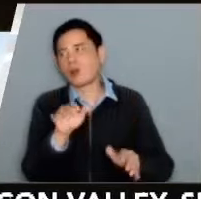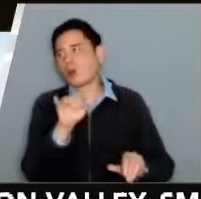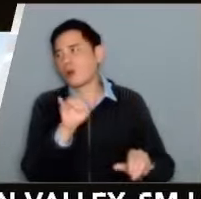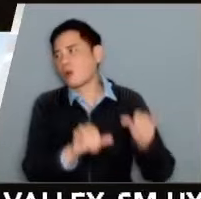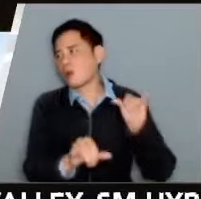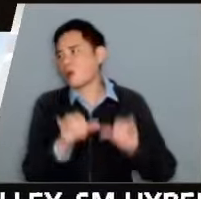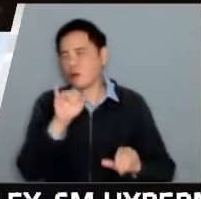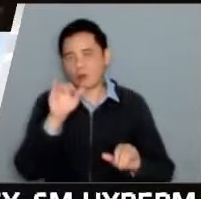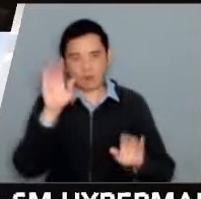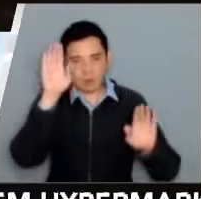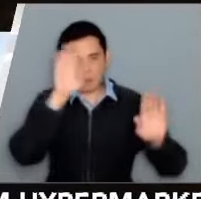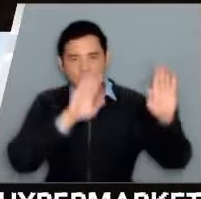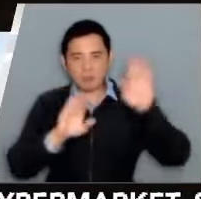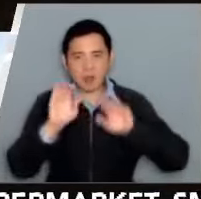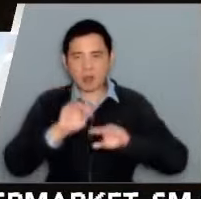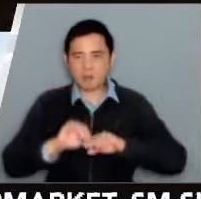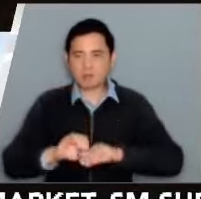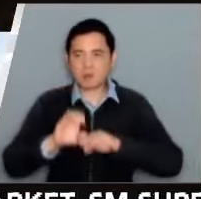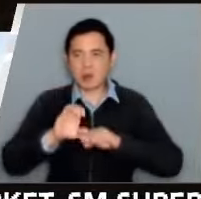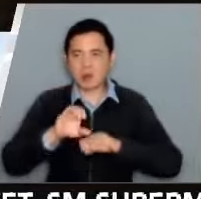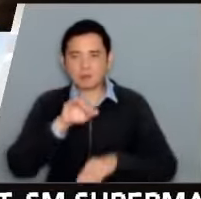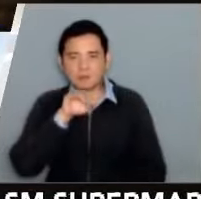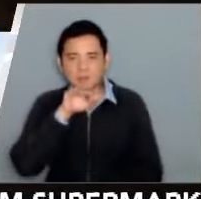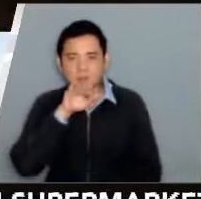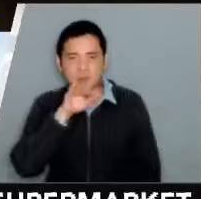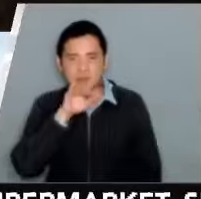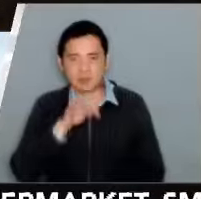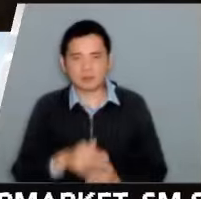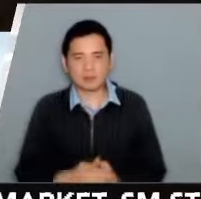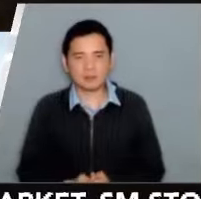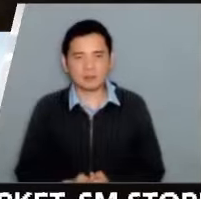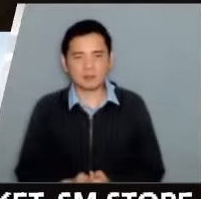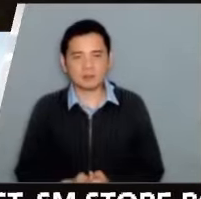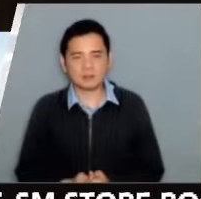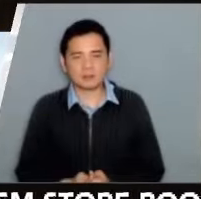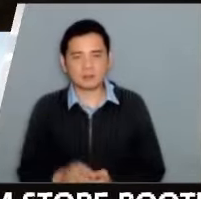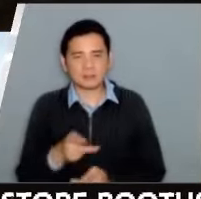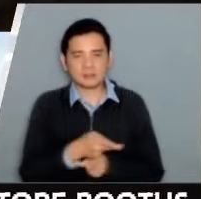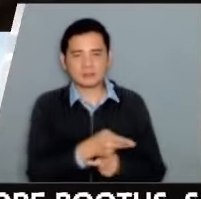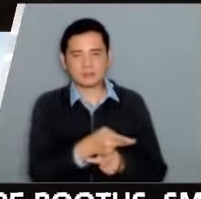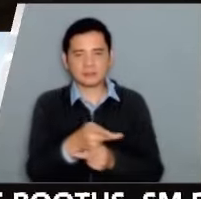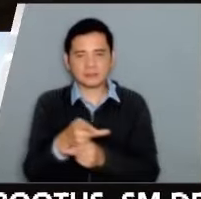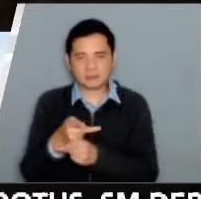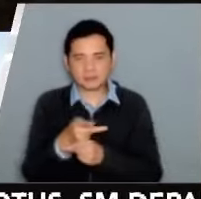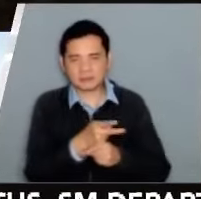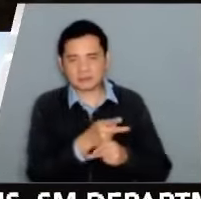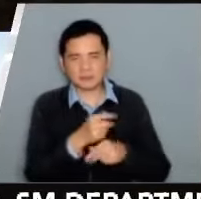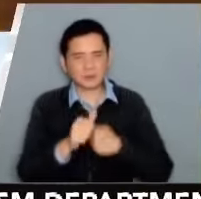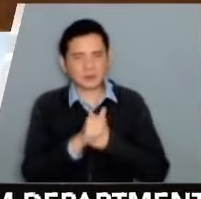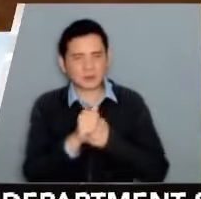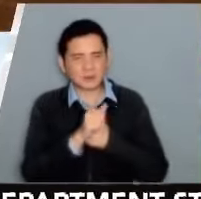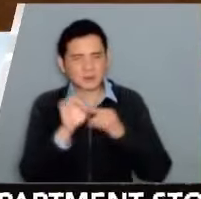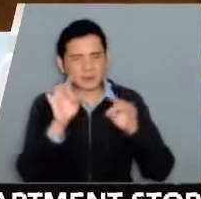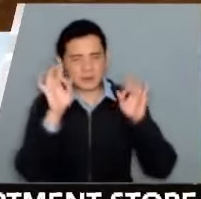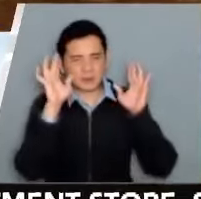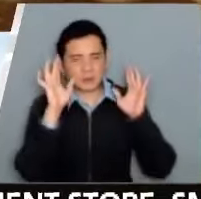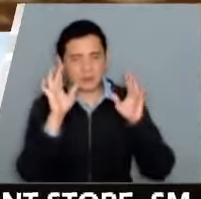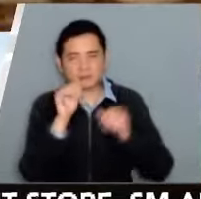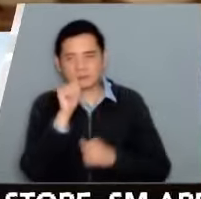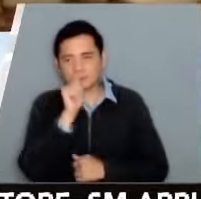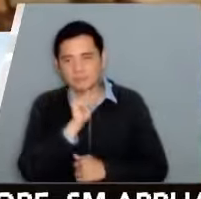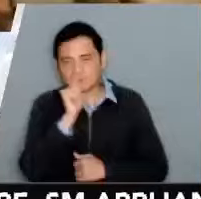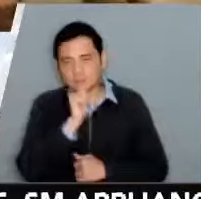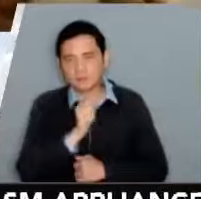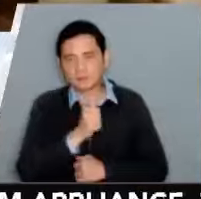ang makapal na putik. Perwisyo at delikado ito para sa mga residente. Pero tiis-tiis daw muna para makabiyahe at marating ang